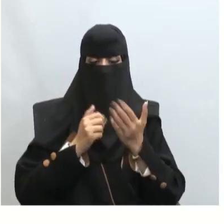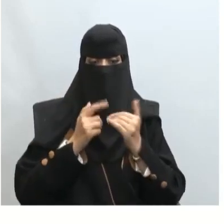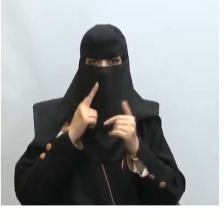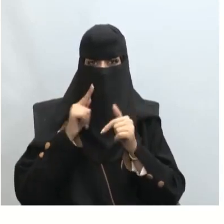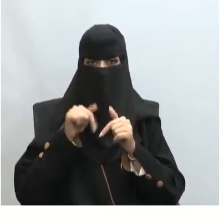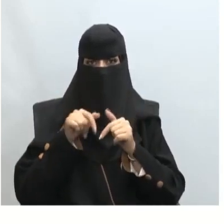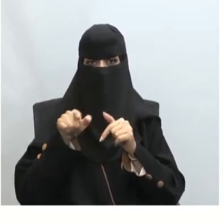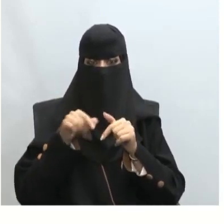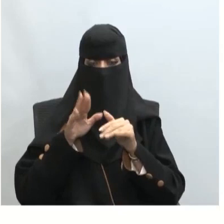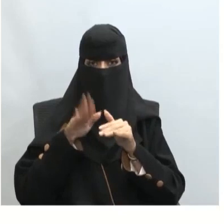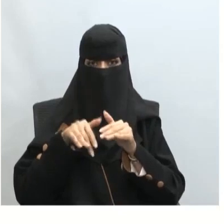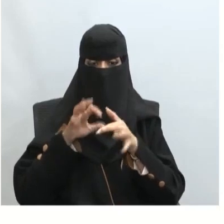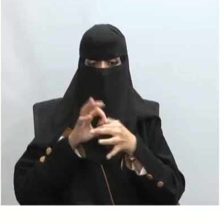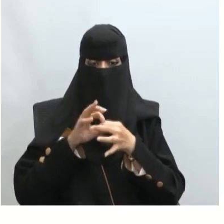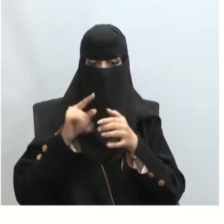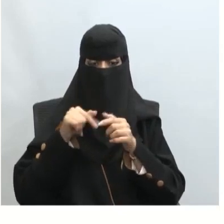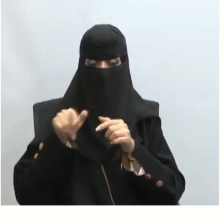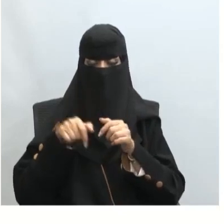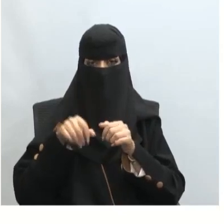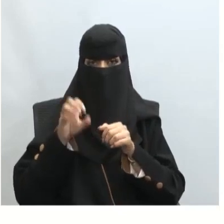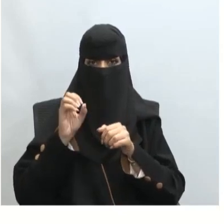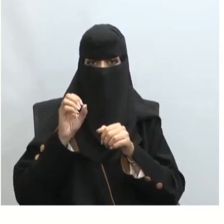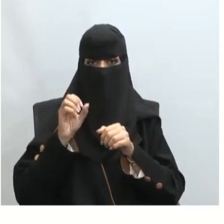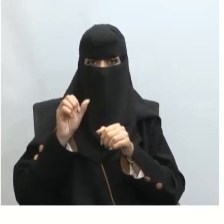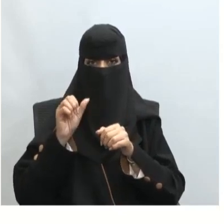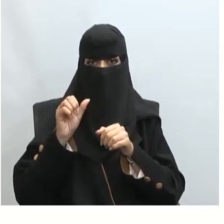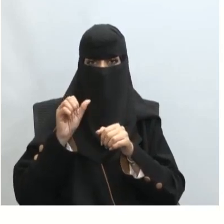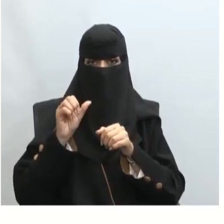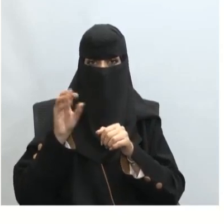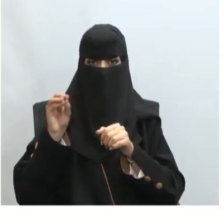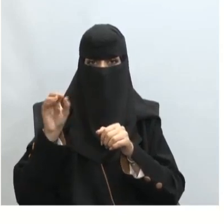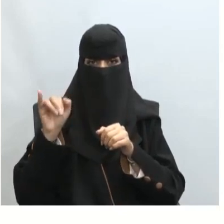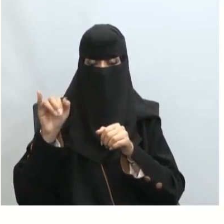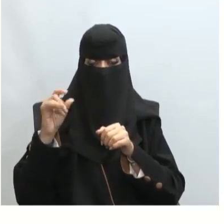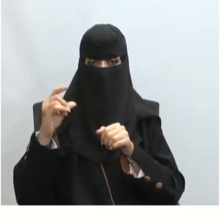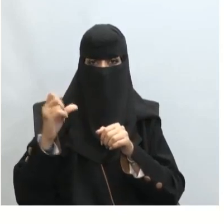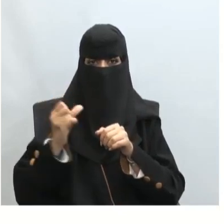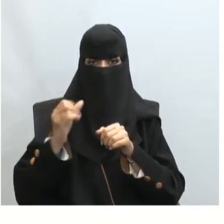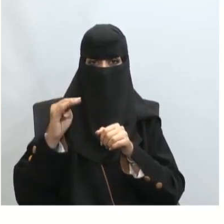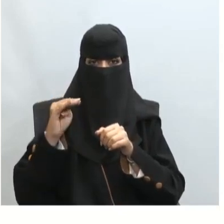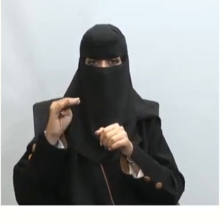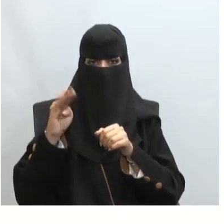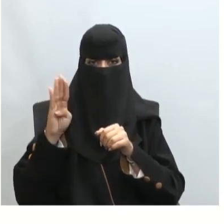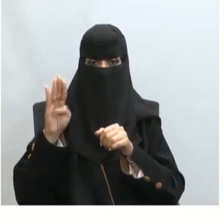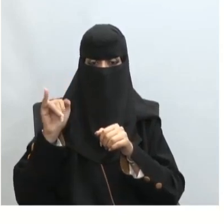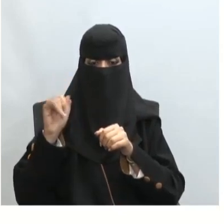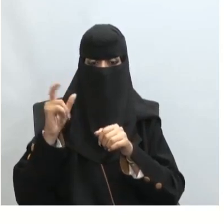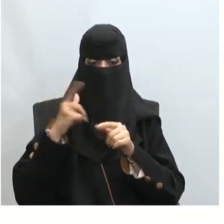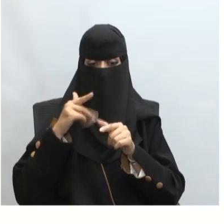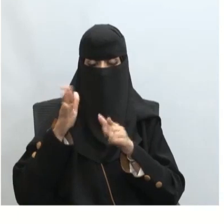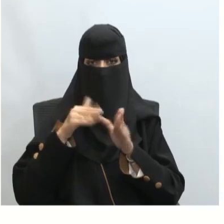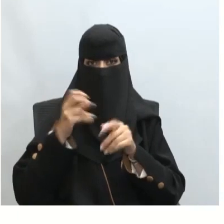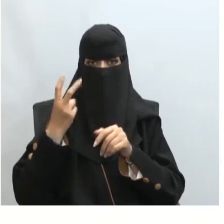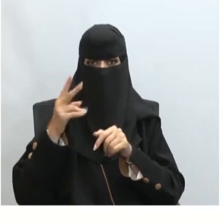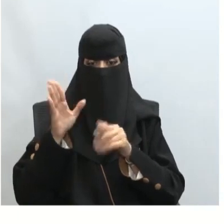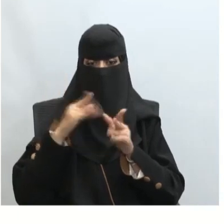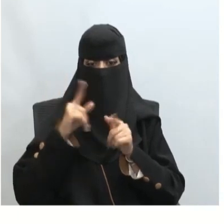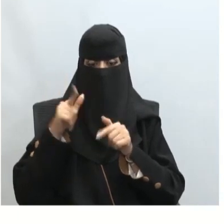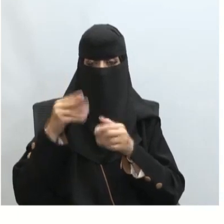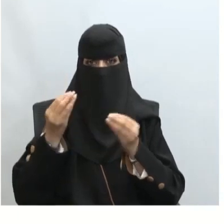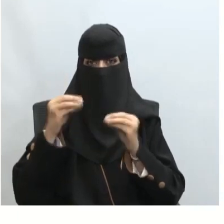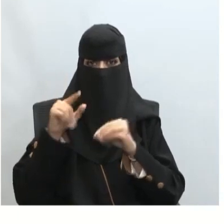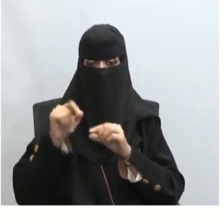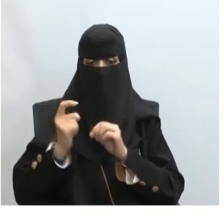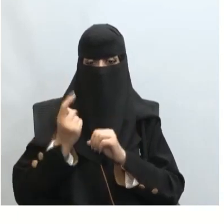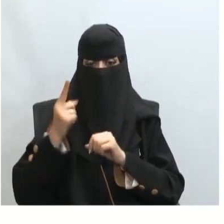لاحظ كانوا يوجد فيه اللي هو الهيدروكسيل وهنا كان هيدروجين ثنتين اصبح